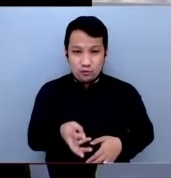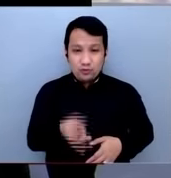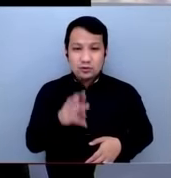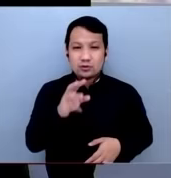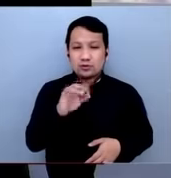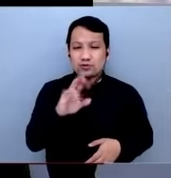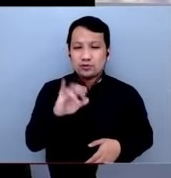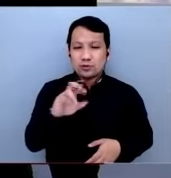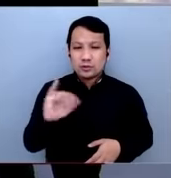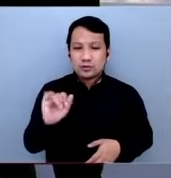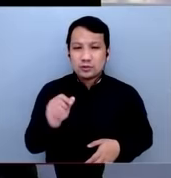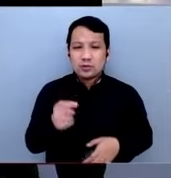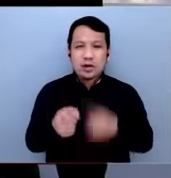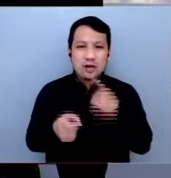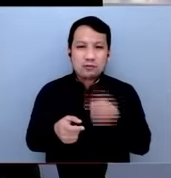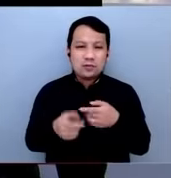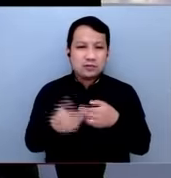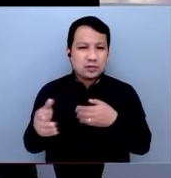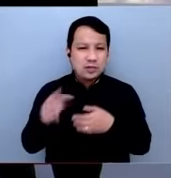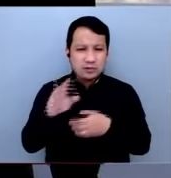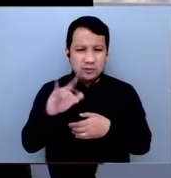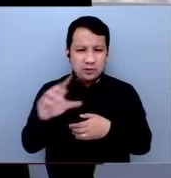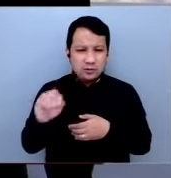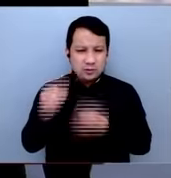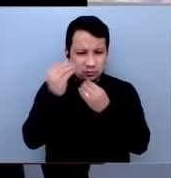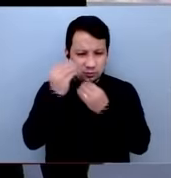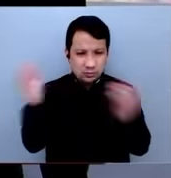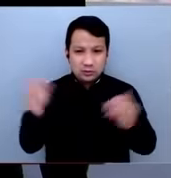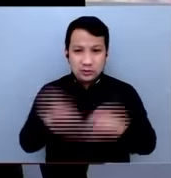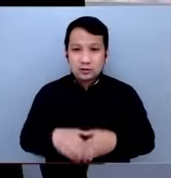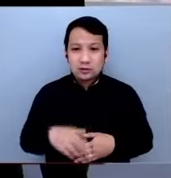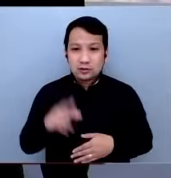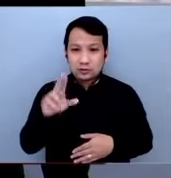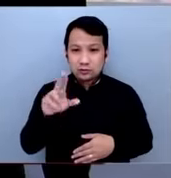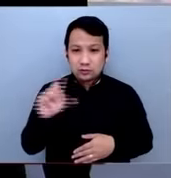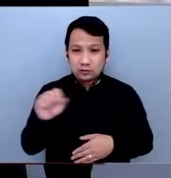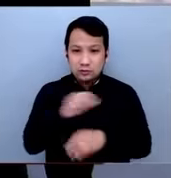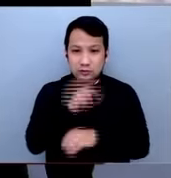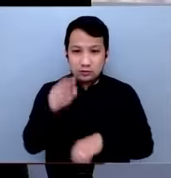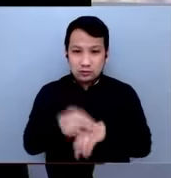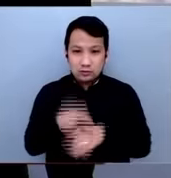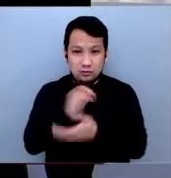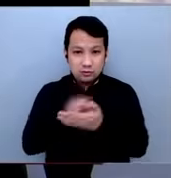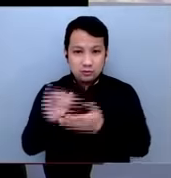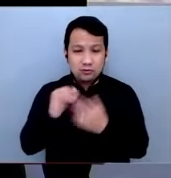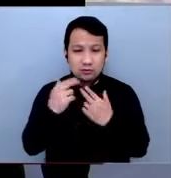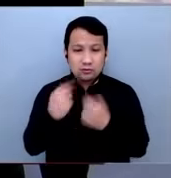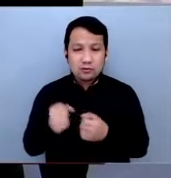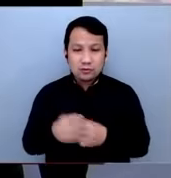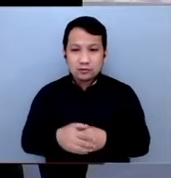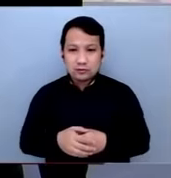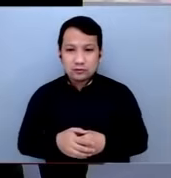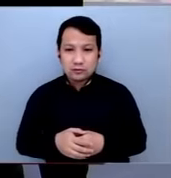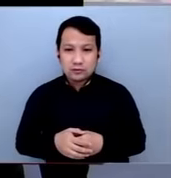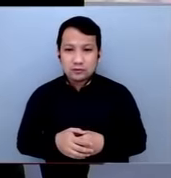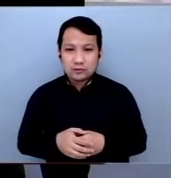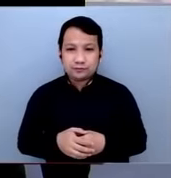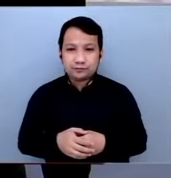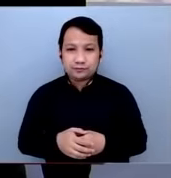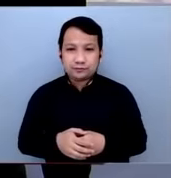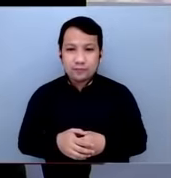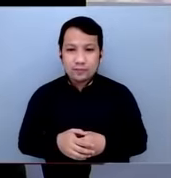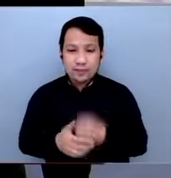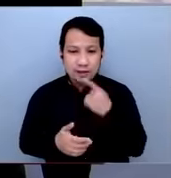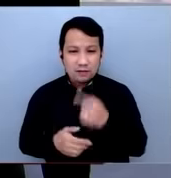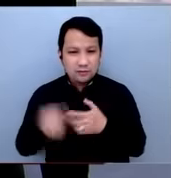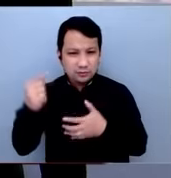sa National Center for Biotechnology Information ng US National Institutes of Health, ang mga sumusunod ang tinatawag na